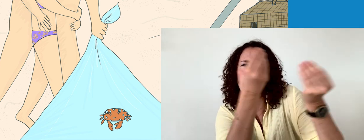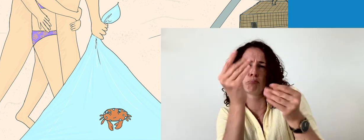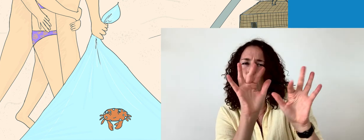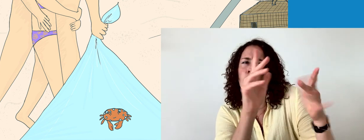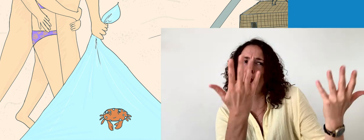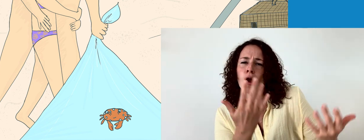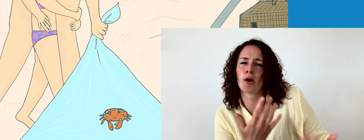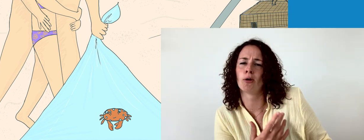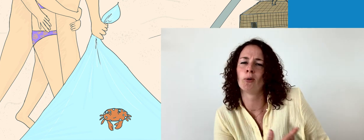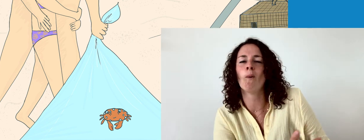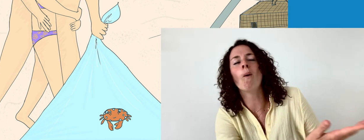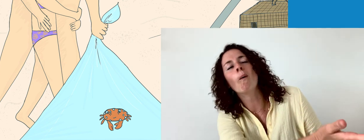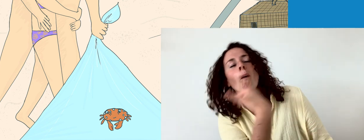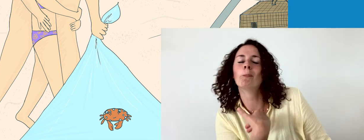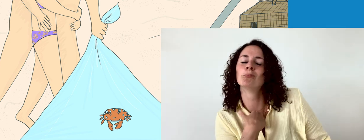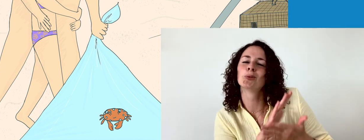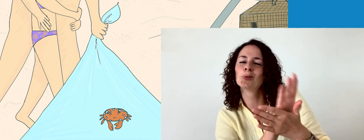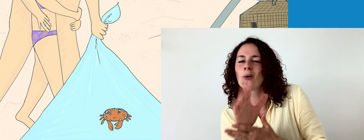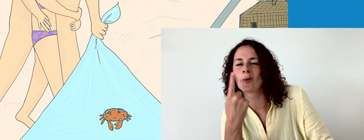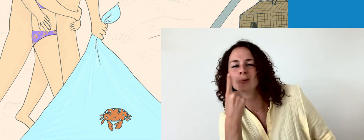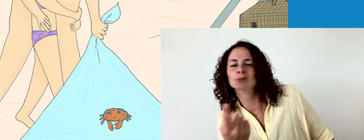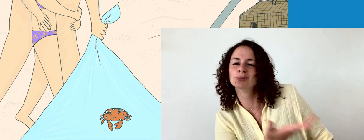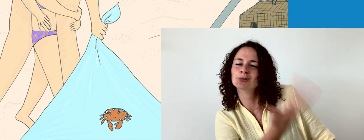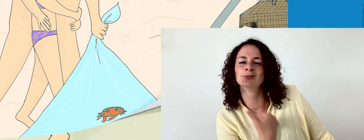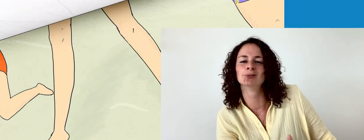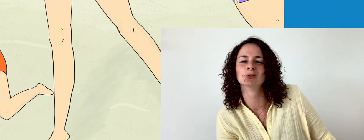pijn Kom mee Dan laat ik het je zien